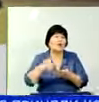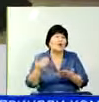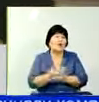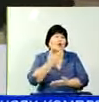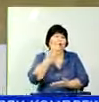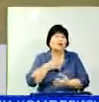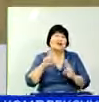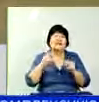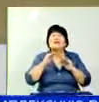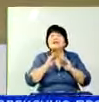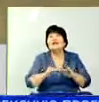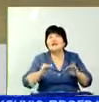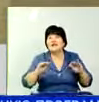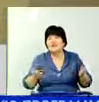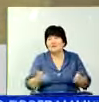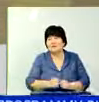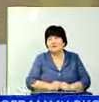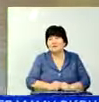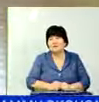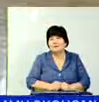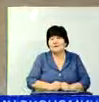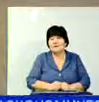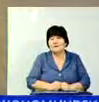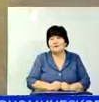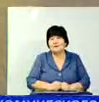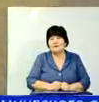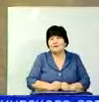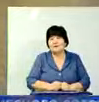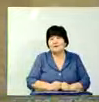влюбленные в танец дети. Амина Усенова, Рамазан Джасупбек, Тусхан Сатпай, телеканал Кызылорда.